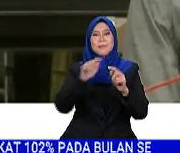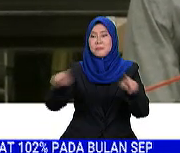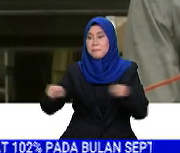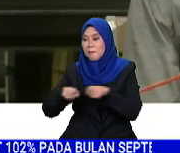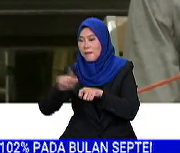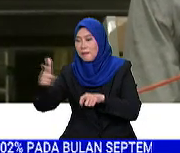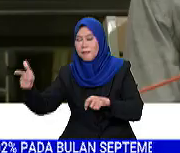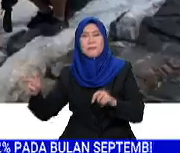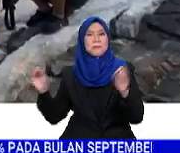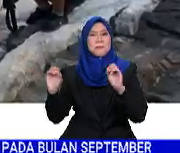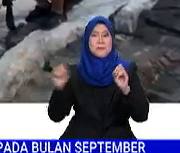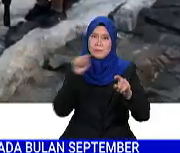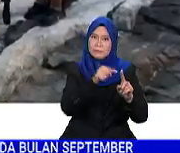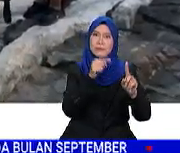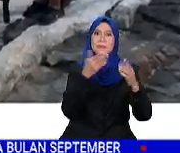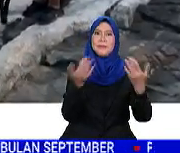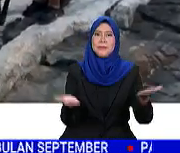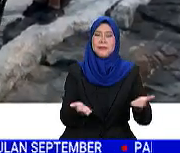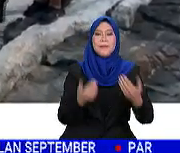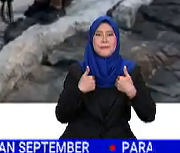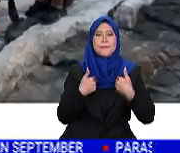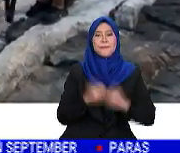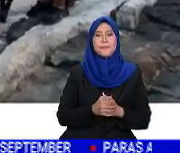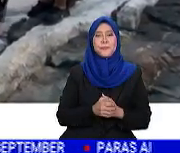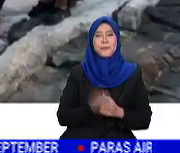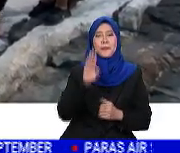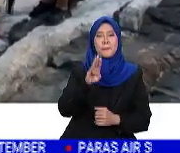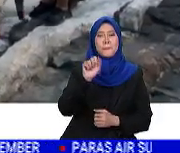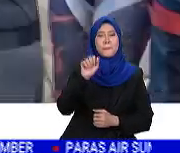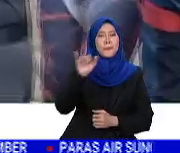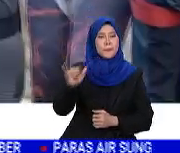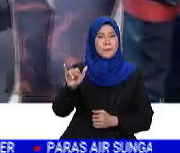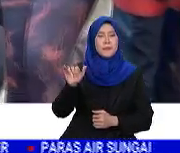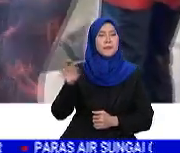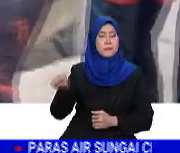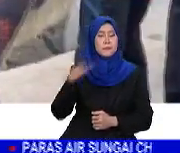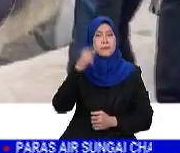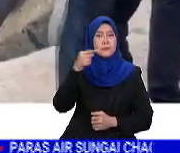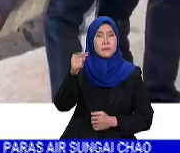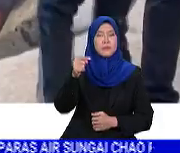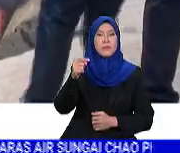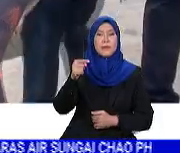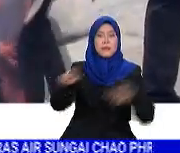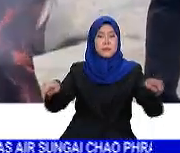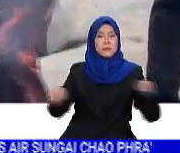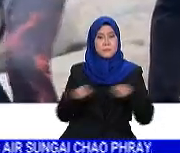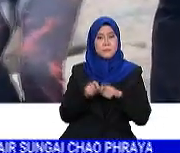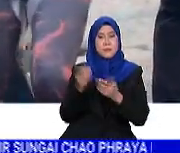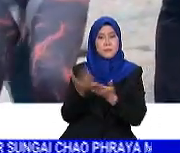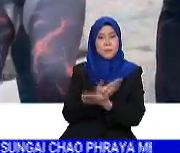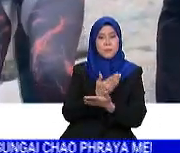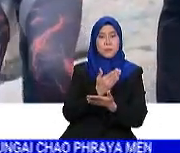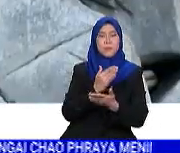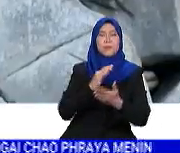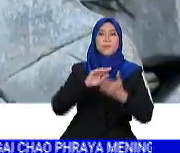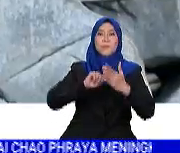Via Ferrata yang ada sebelum ini. Pengerusi Eksekutif Summer Bay Resort Lang Tengah, Chong Fahming berkata, Via Ferrata yang baru beroperasi 5 bulan